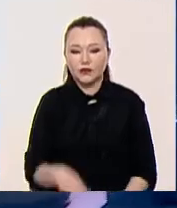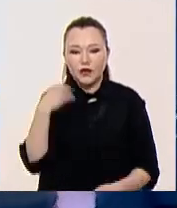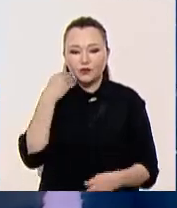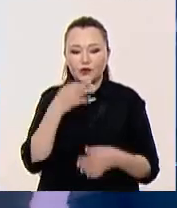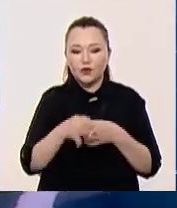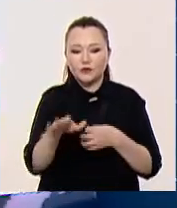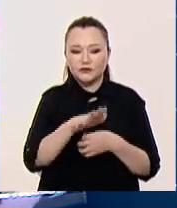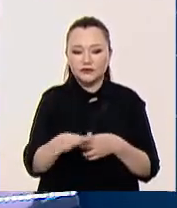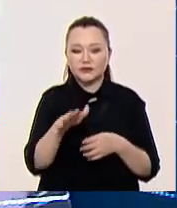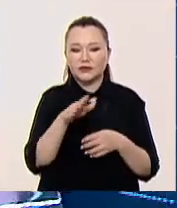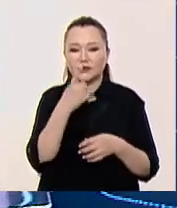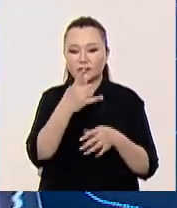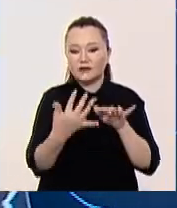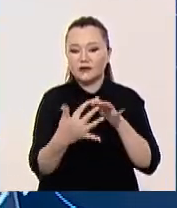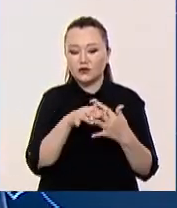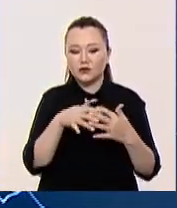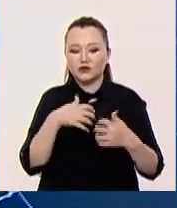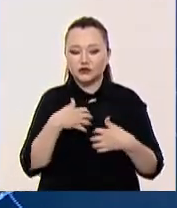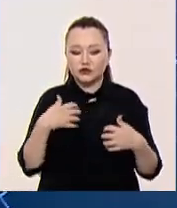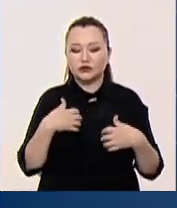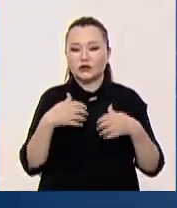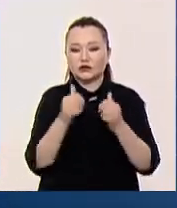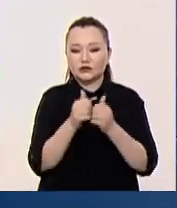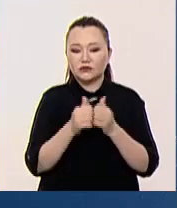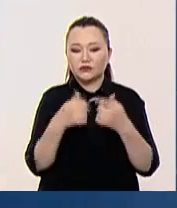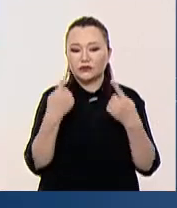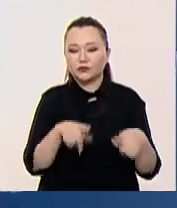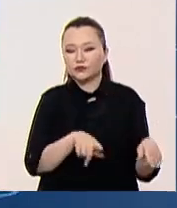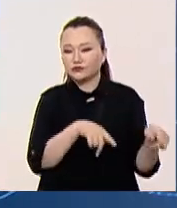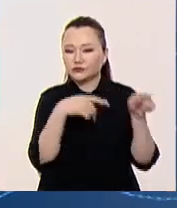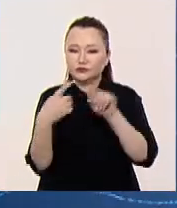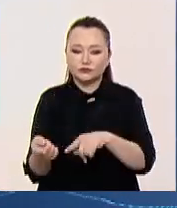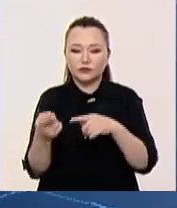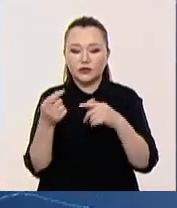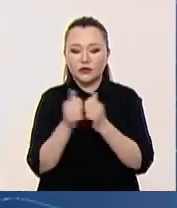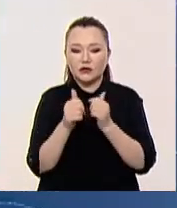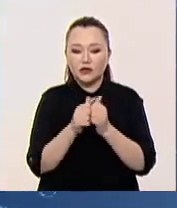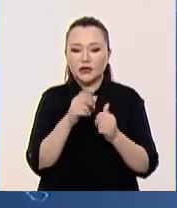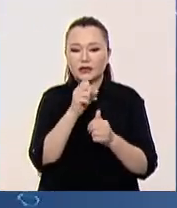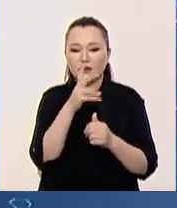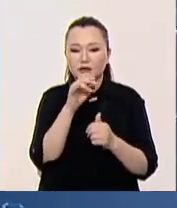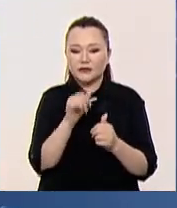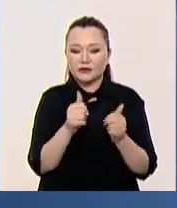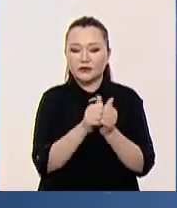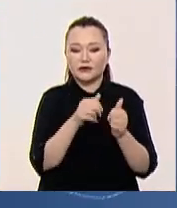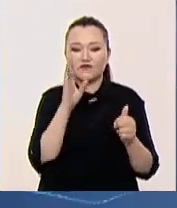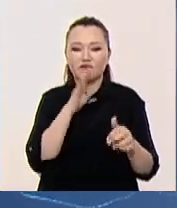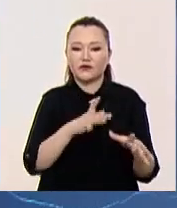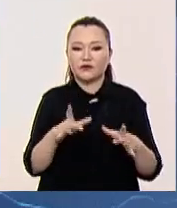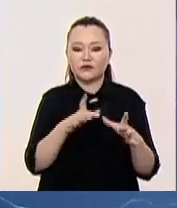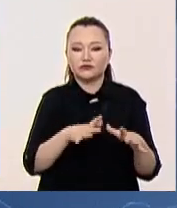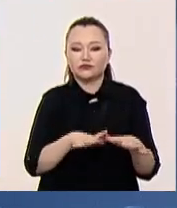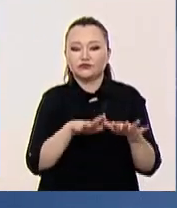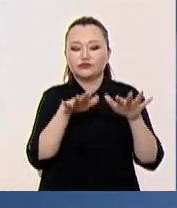Ақтөбе облысында бүтіндей бір ауыл мал жаны мен көрші ауылға көшірілді. Үйткені Екпентал ауылының іргесіндегі Ойыл өзенінің су